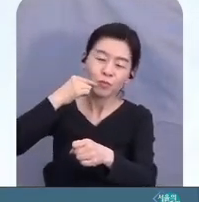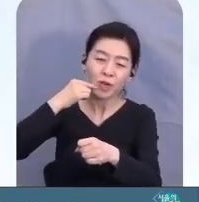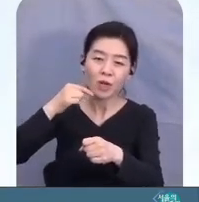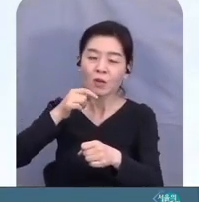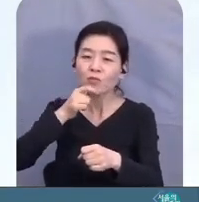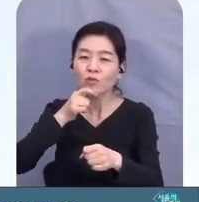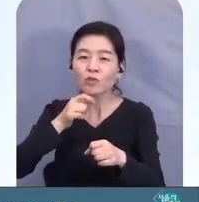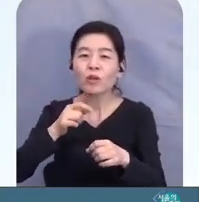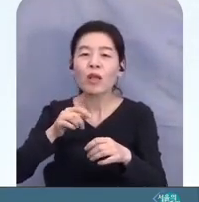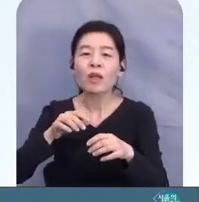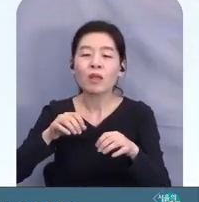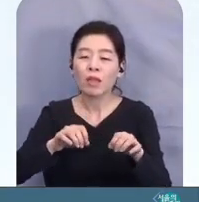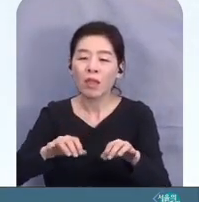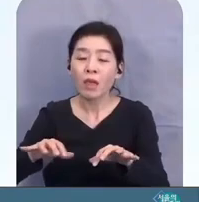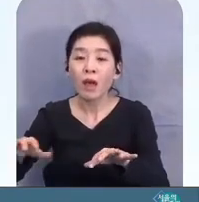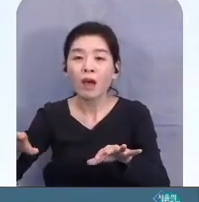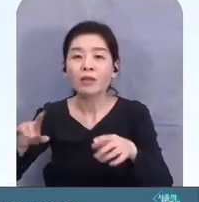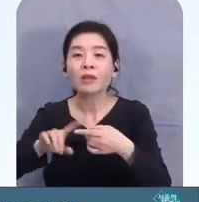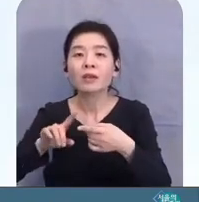여러분들 걱정 많이 되시죠?